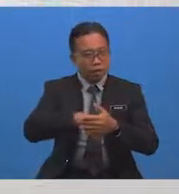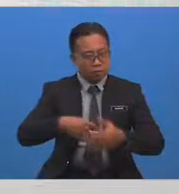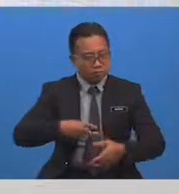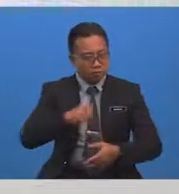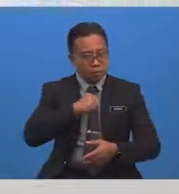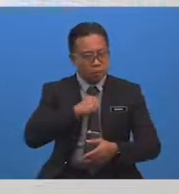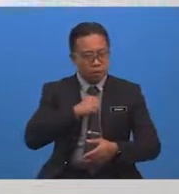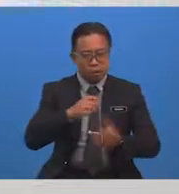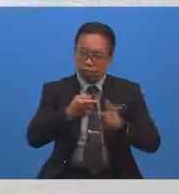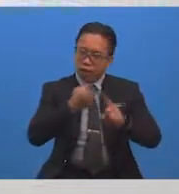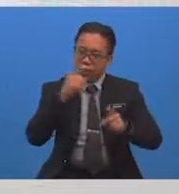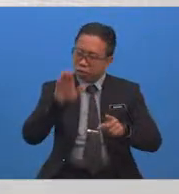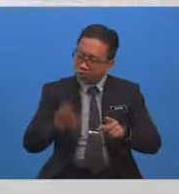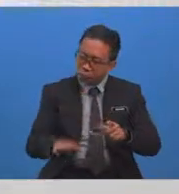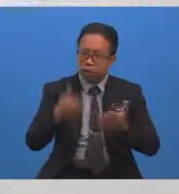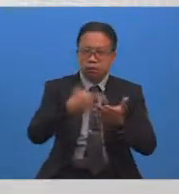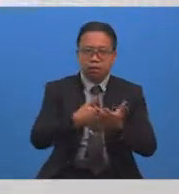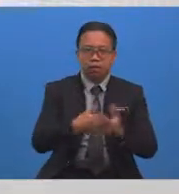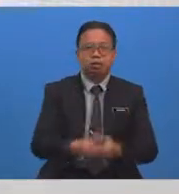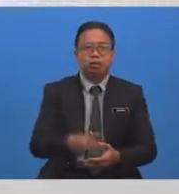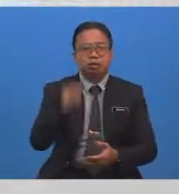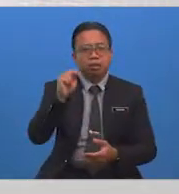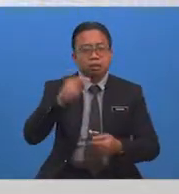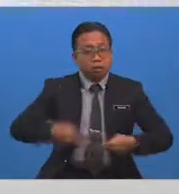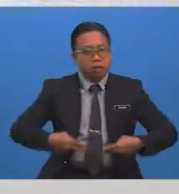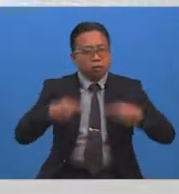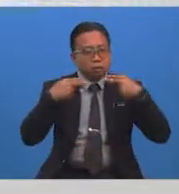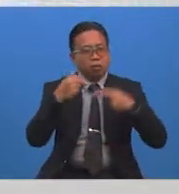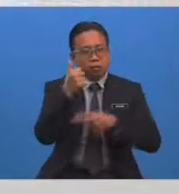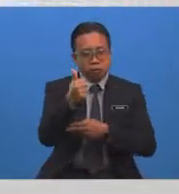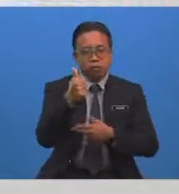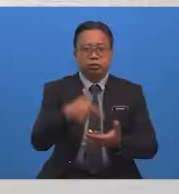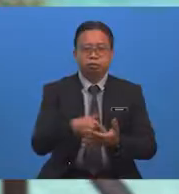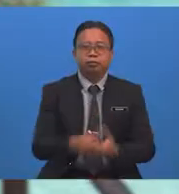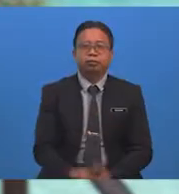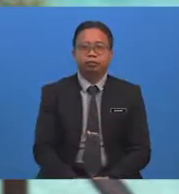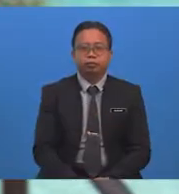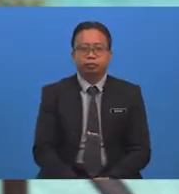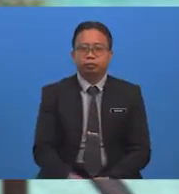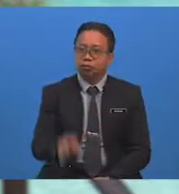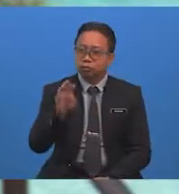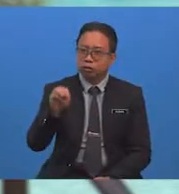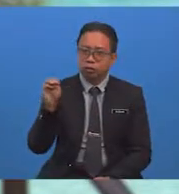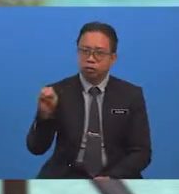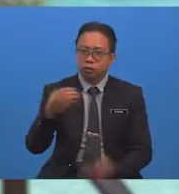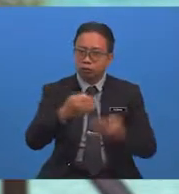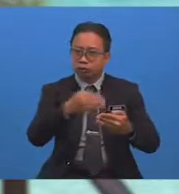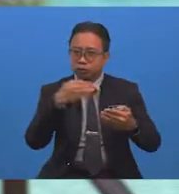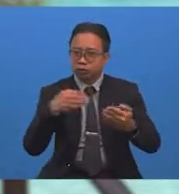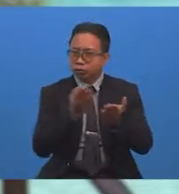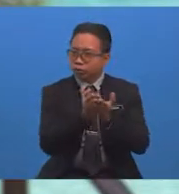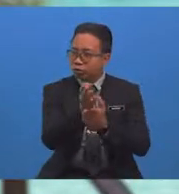agar kehidupan akan lebih sejahtera pada masa hadapan murid-murid sebelum